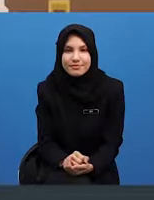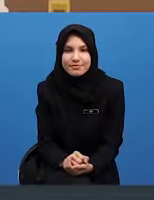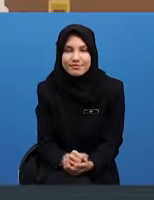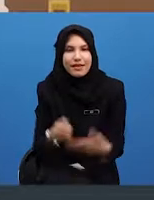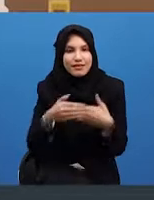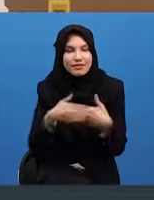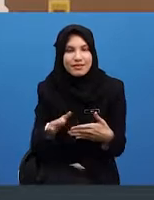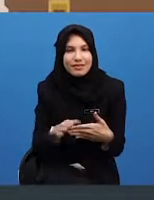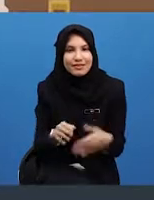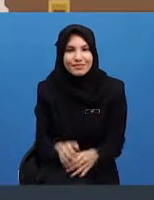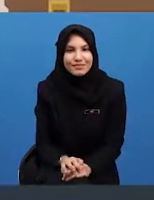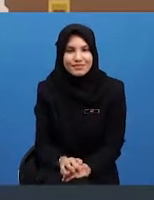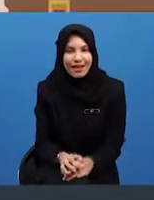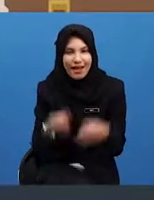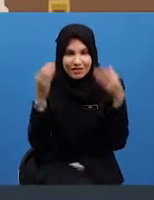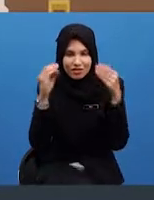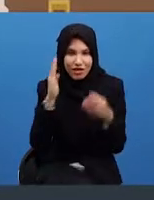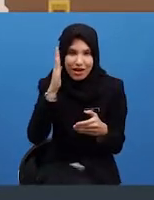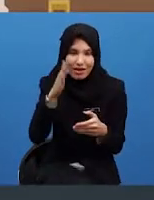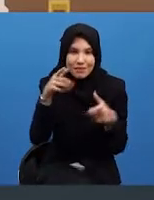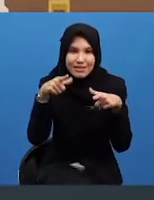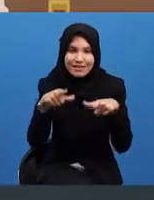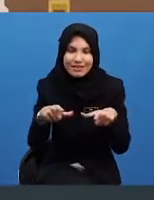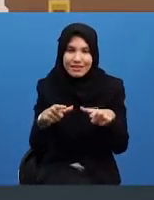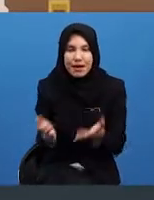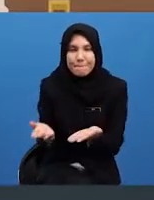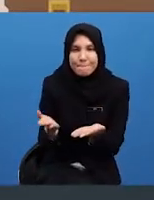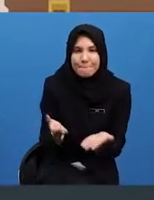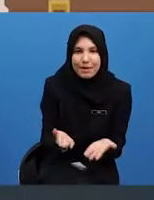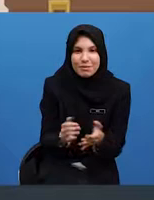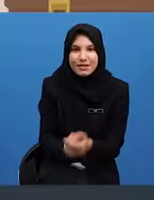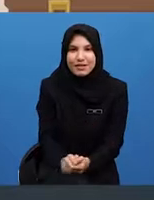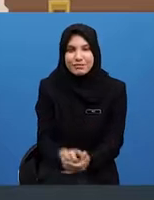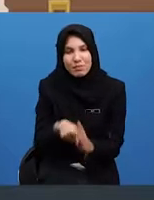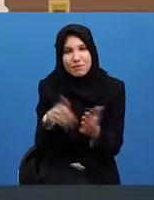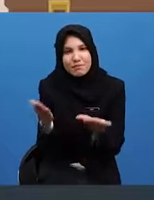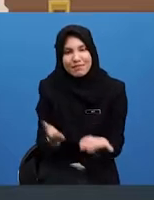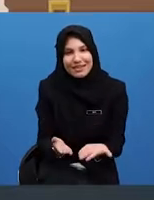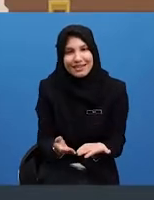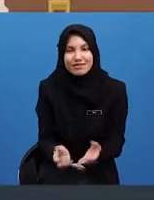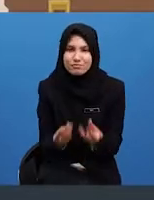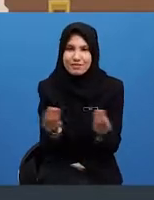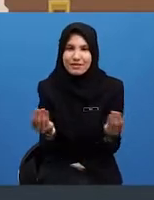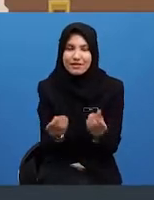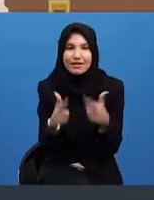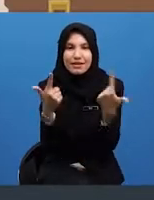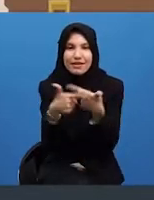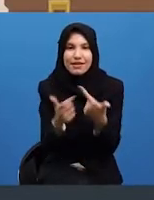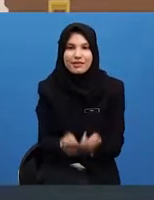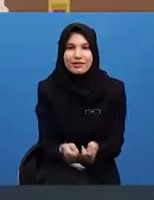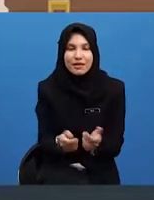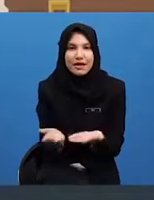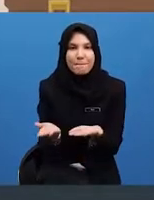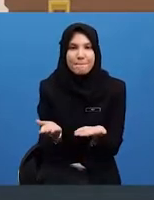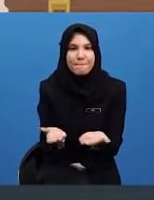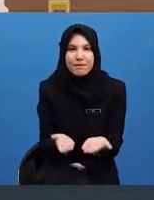Setelah ditebuk, cikgu akan meletakkan pemberat. Cikgu gunakan tanah liat sebagai pemberatlah di